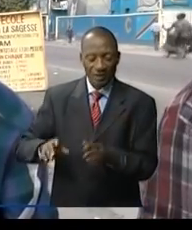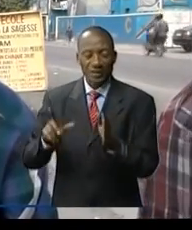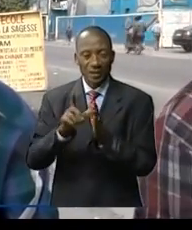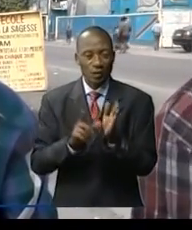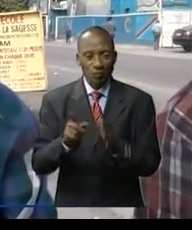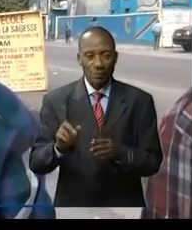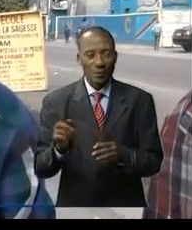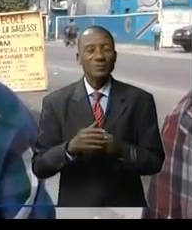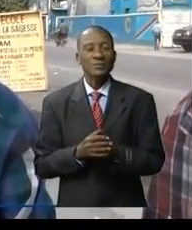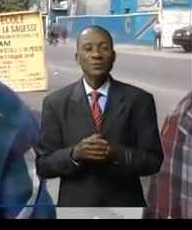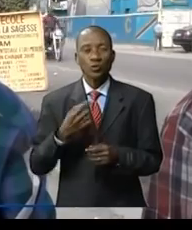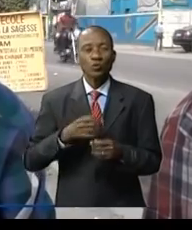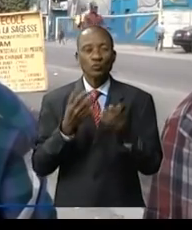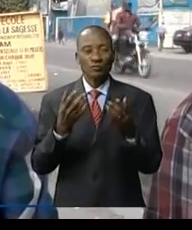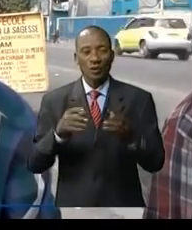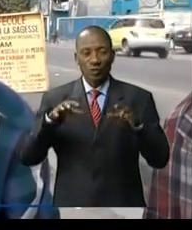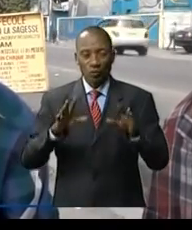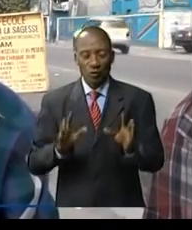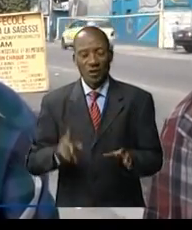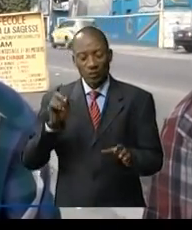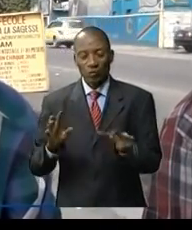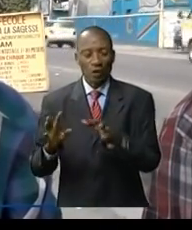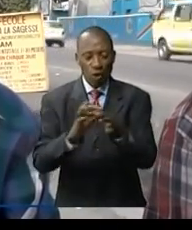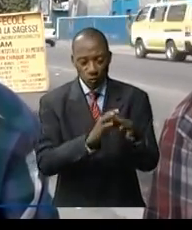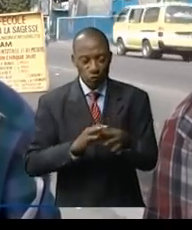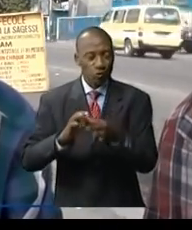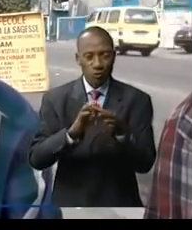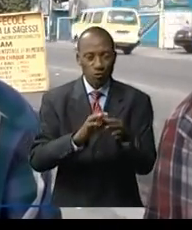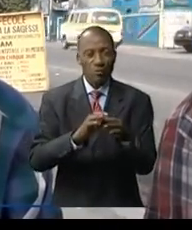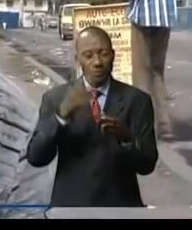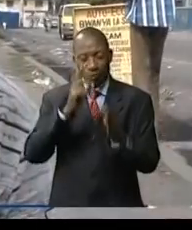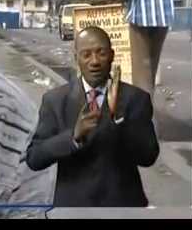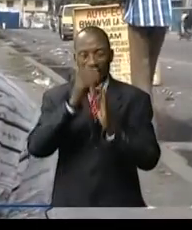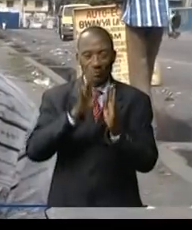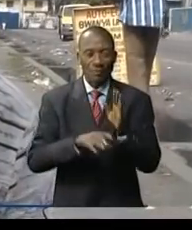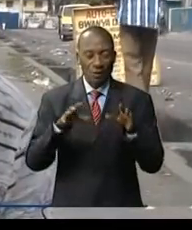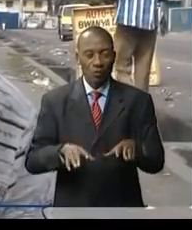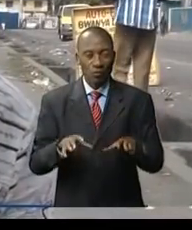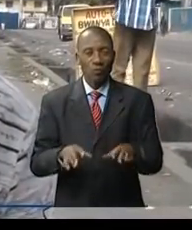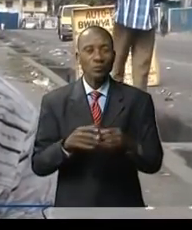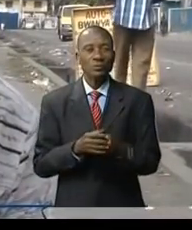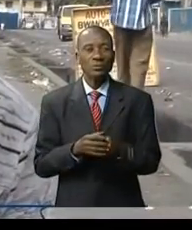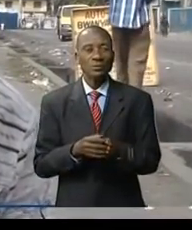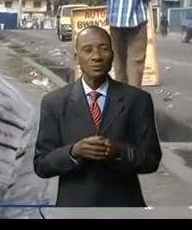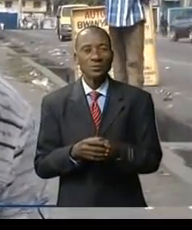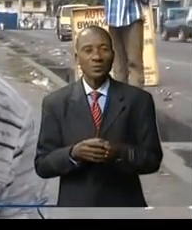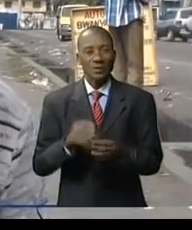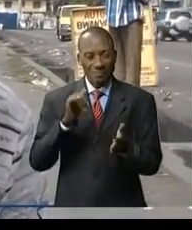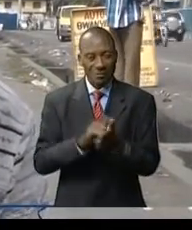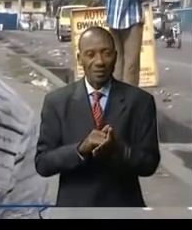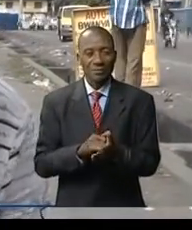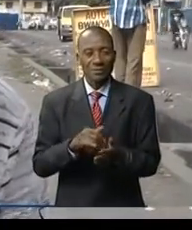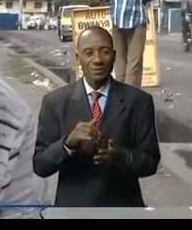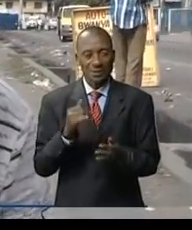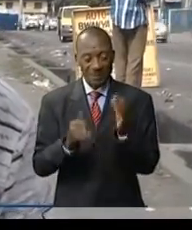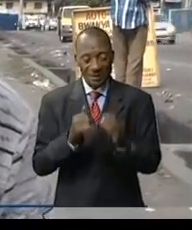c'est unir tous les Congolaises et Congolais, la main dans la main, pour développer notre pays. C'est une très mauvaise proposition de la part de M.